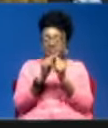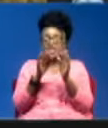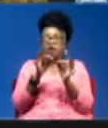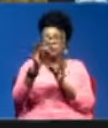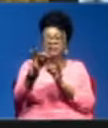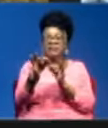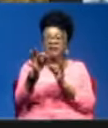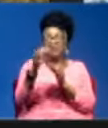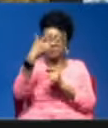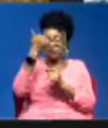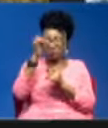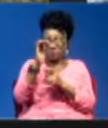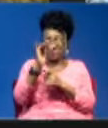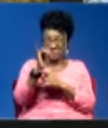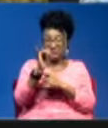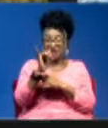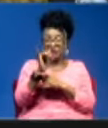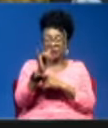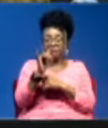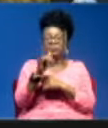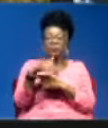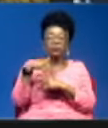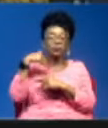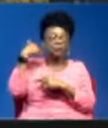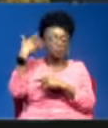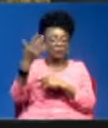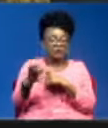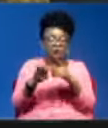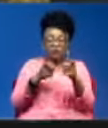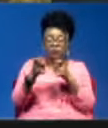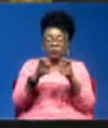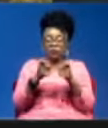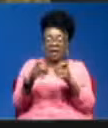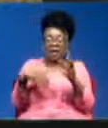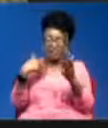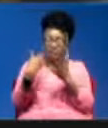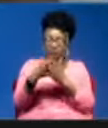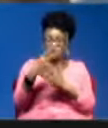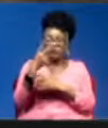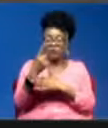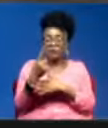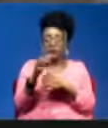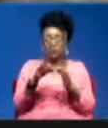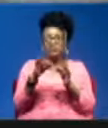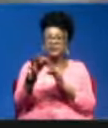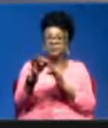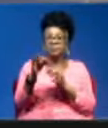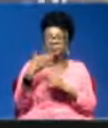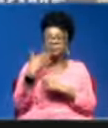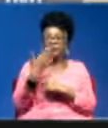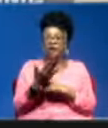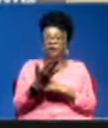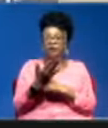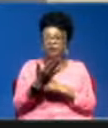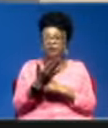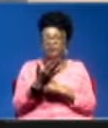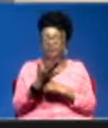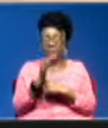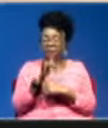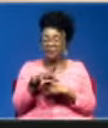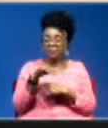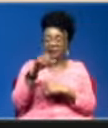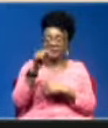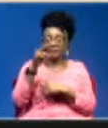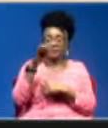hapo wao wenyewe wako na uzoefu wa kucontrol mpaka 21 kilometers. Asante sana. Huyo amekuwa Patrick